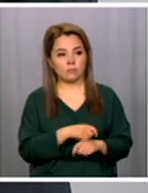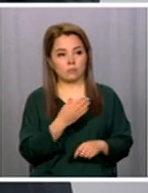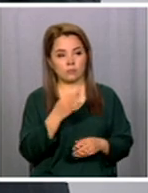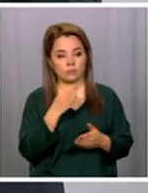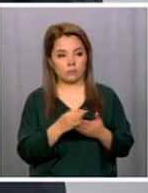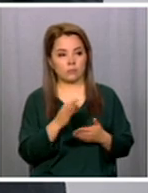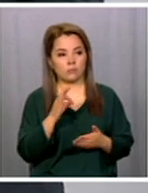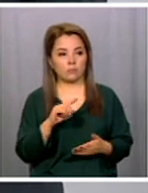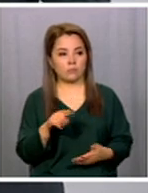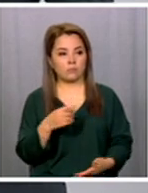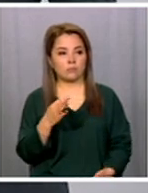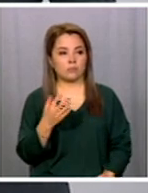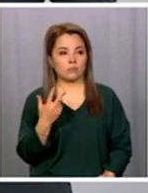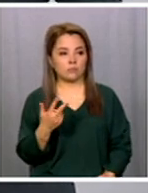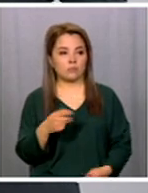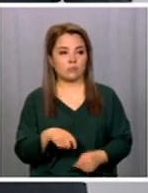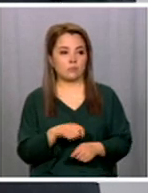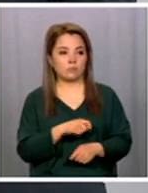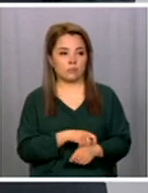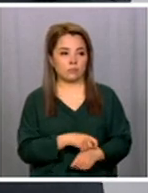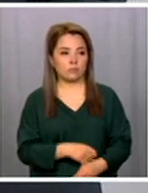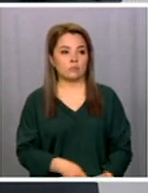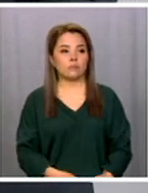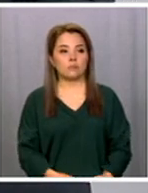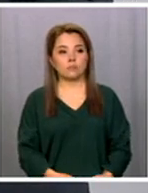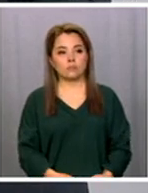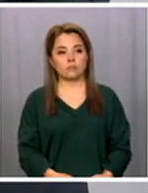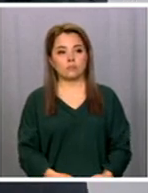болсақ, 0,103 метр.